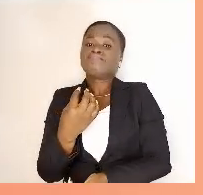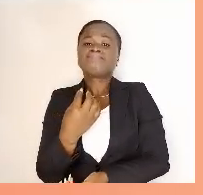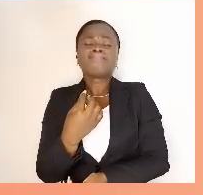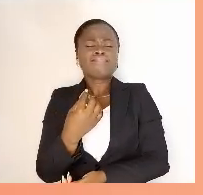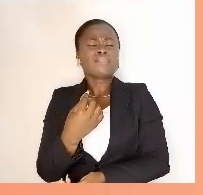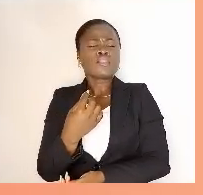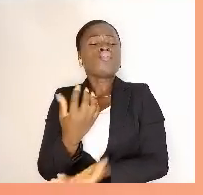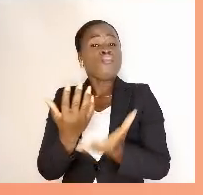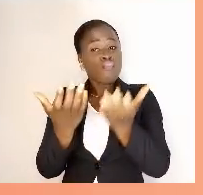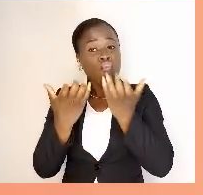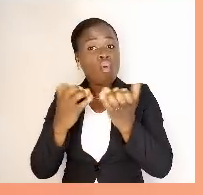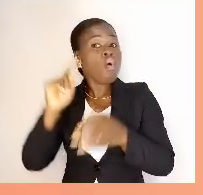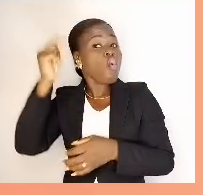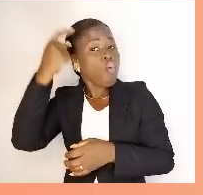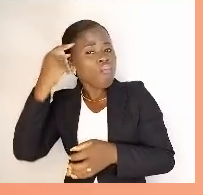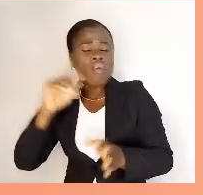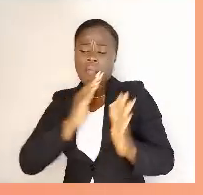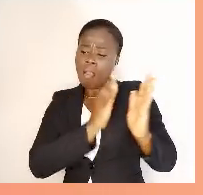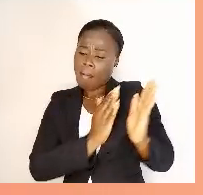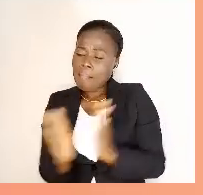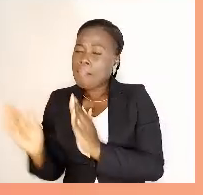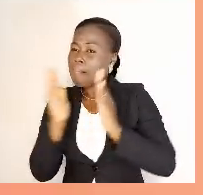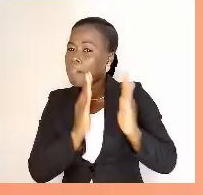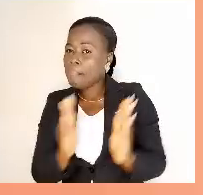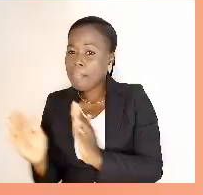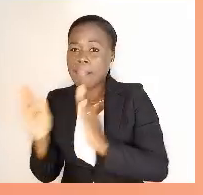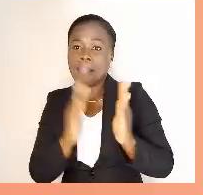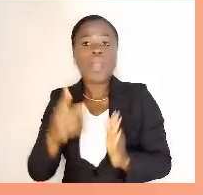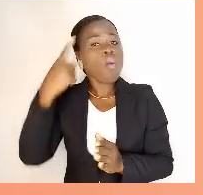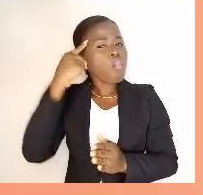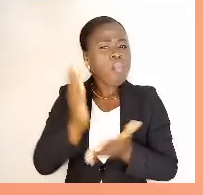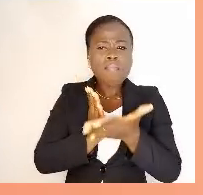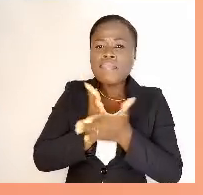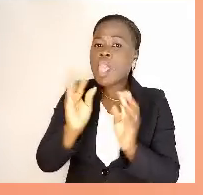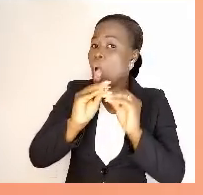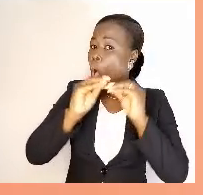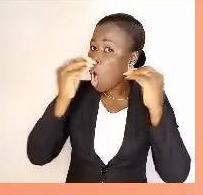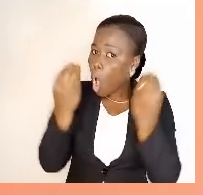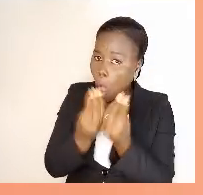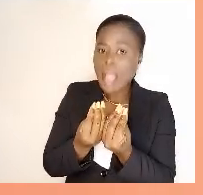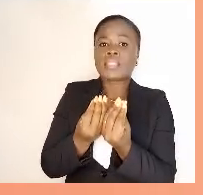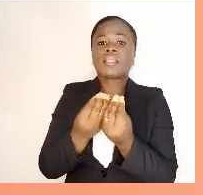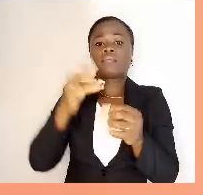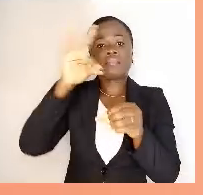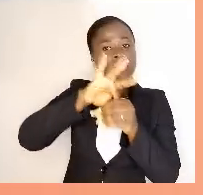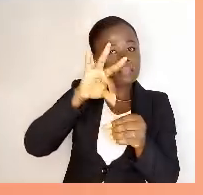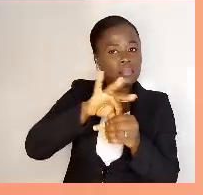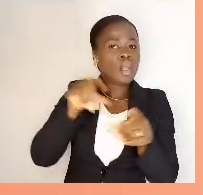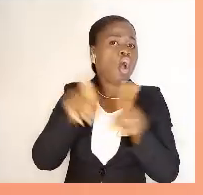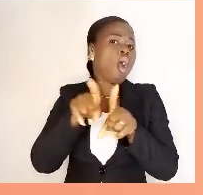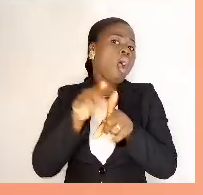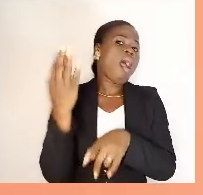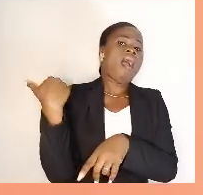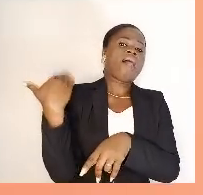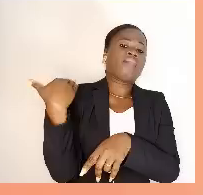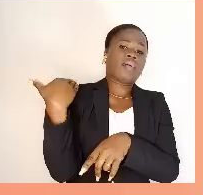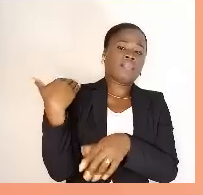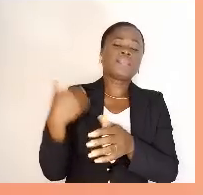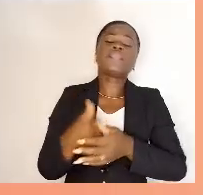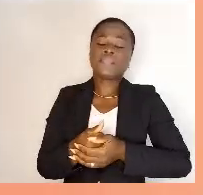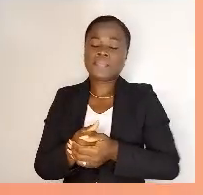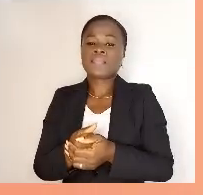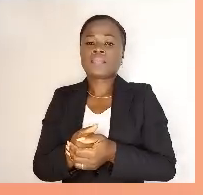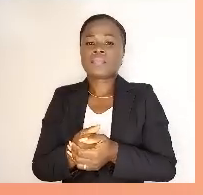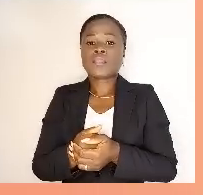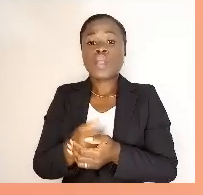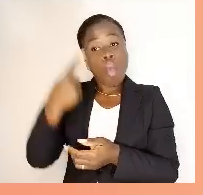je tiens à ce que le gouvernement prenne toutes les dispositions pour une bonne organisation du scrutin, comme par